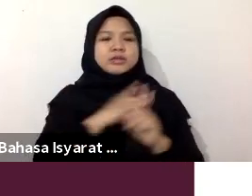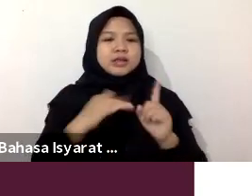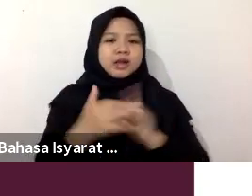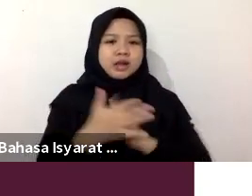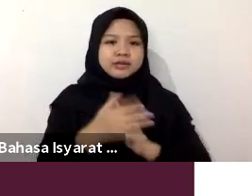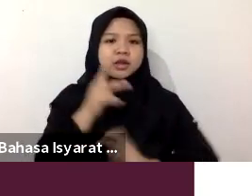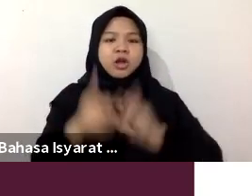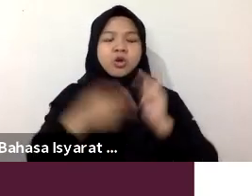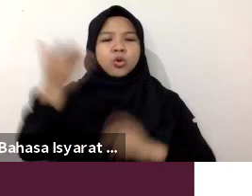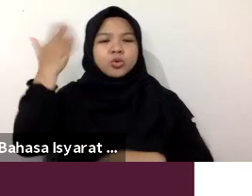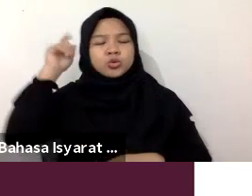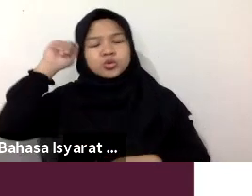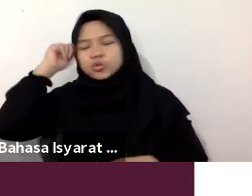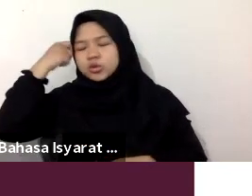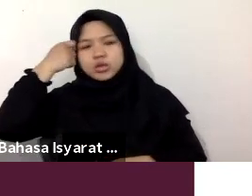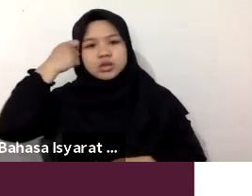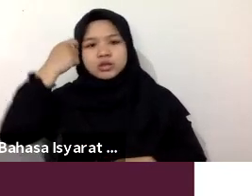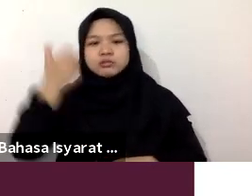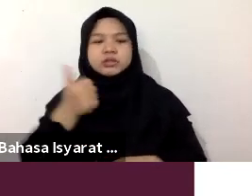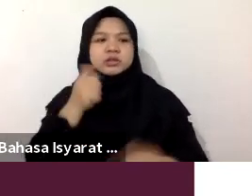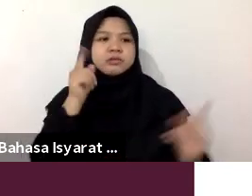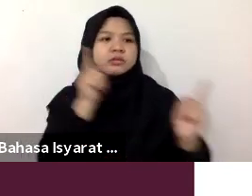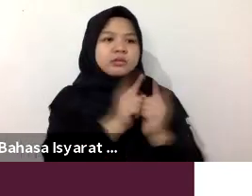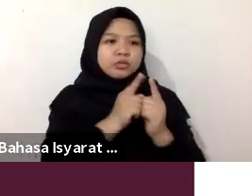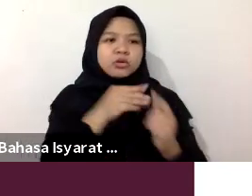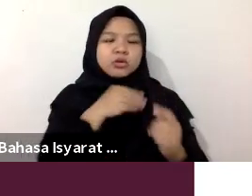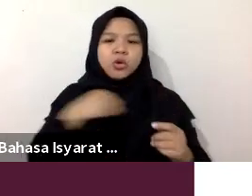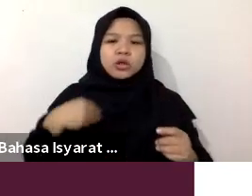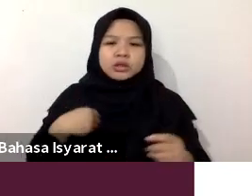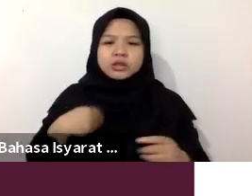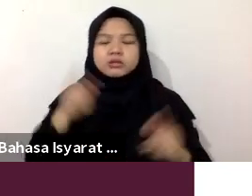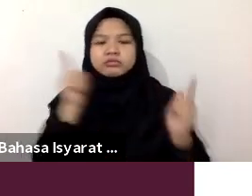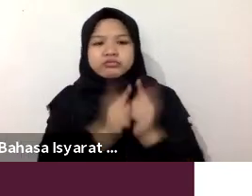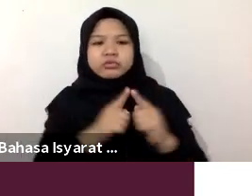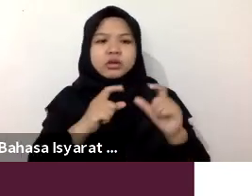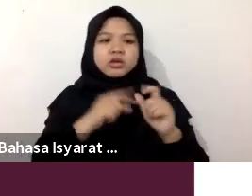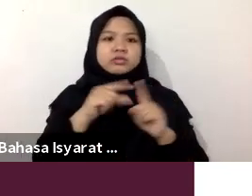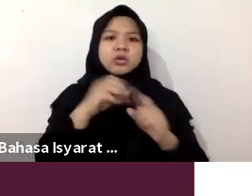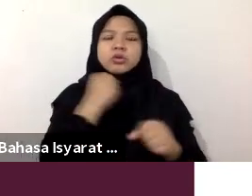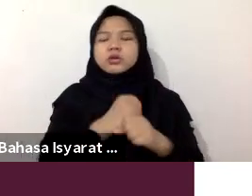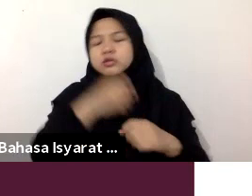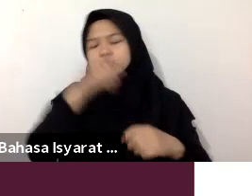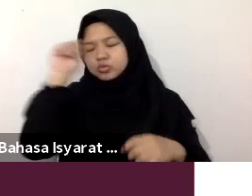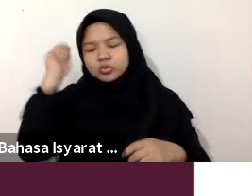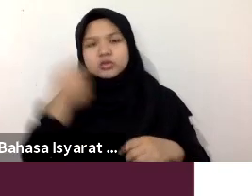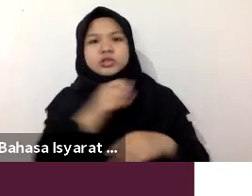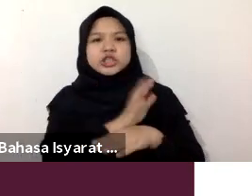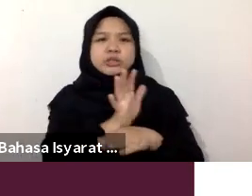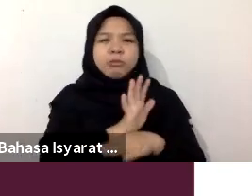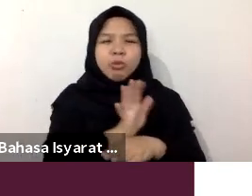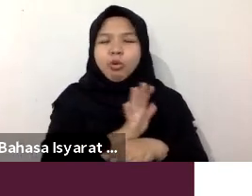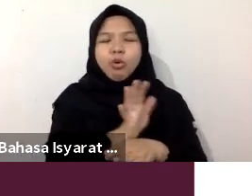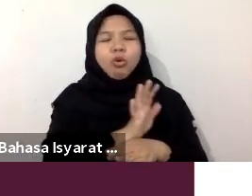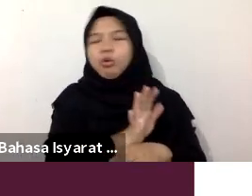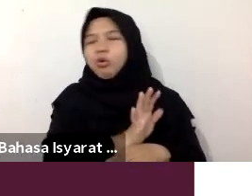Kalau dulu sulit sekali ya bisa bertemu dengan dokter SPOG apalagi yang suka sok sibuk seperti itu ya,